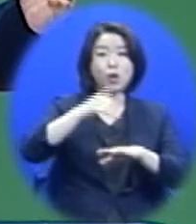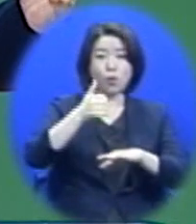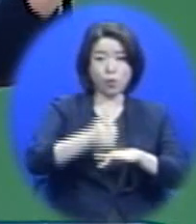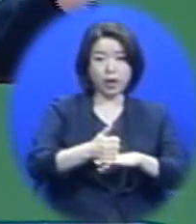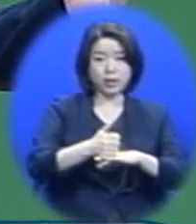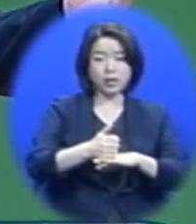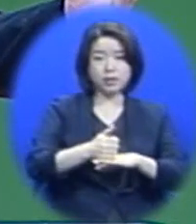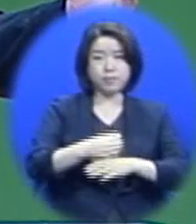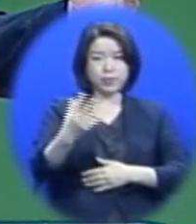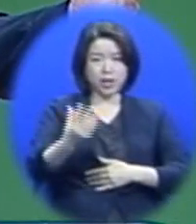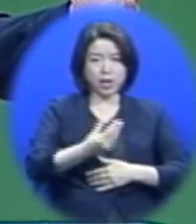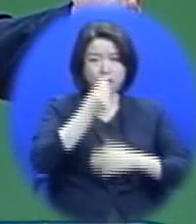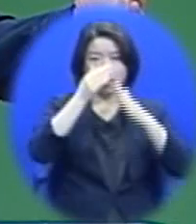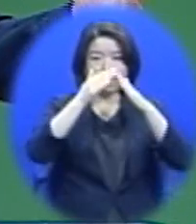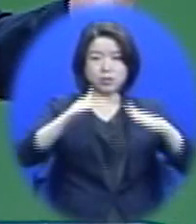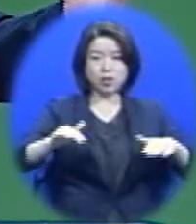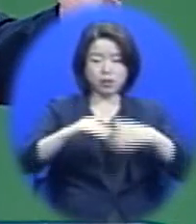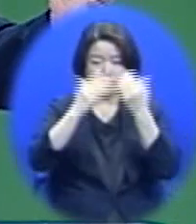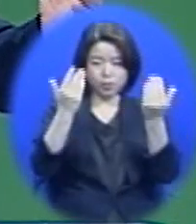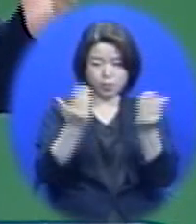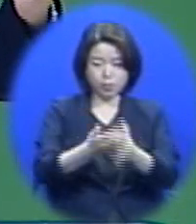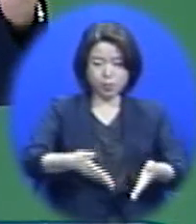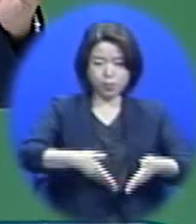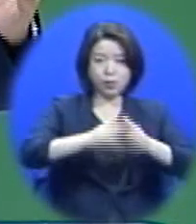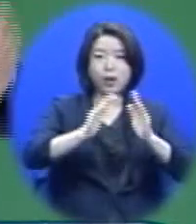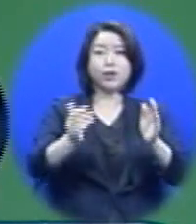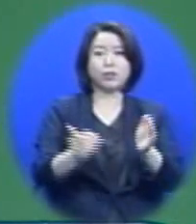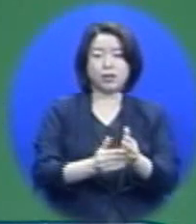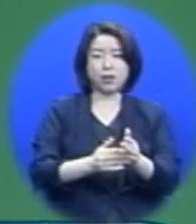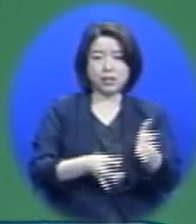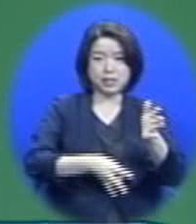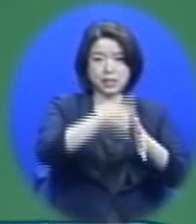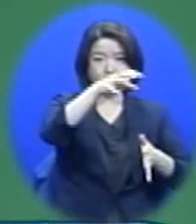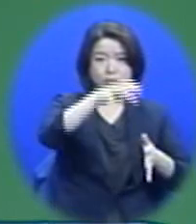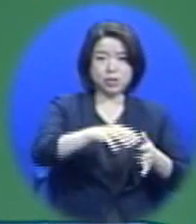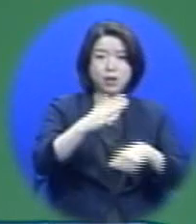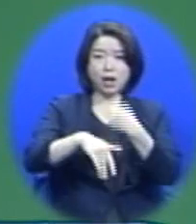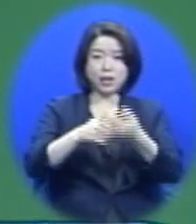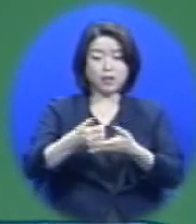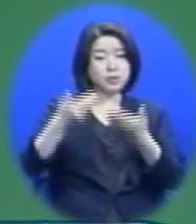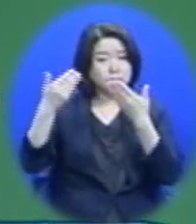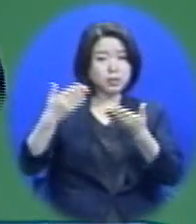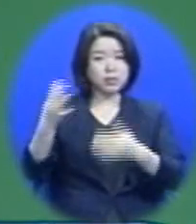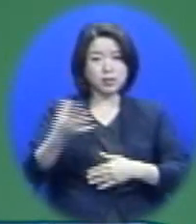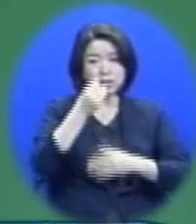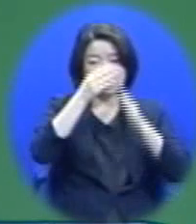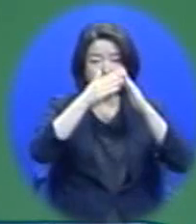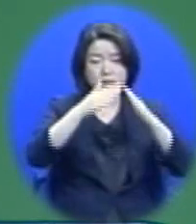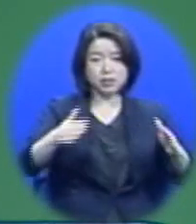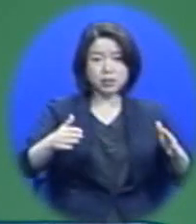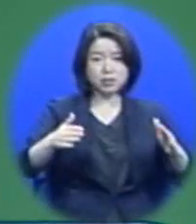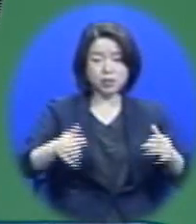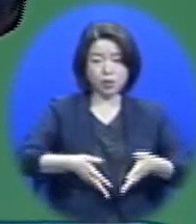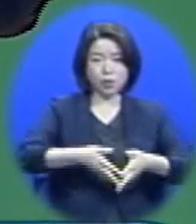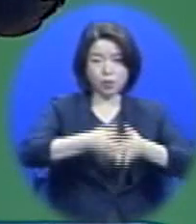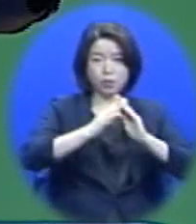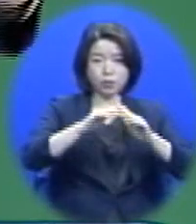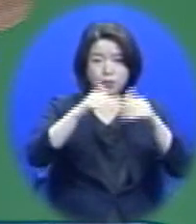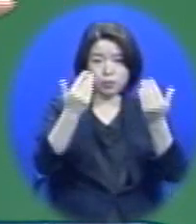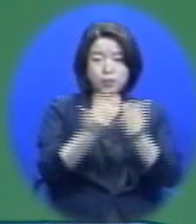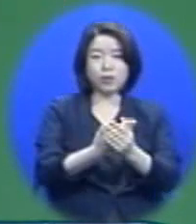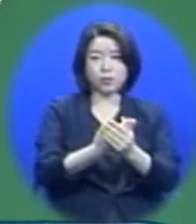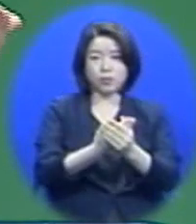성전을 완공했습니다. 예루살렘에 하나님께 드릴 성전을 완공했습니다. 일천번제를 드리는데